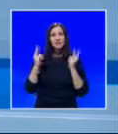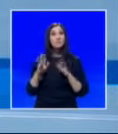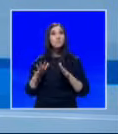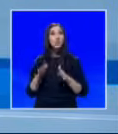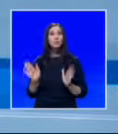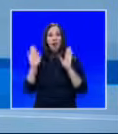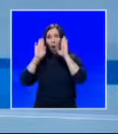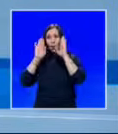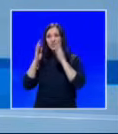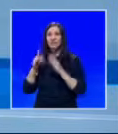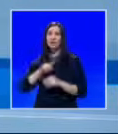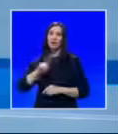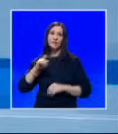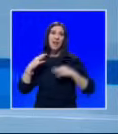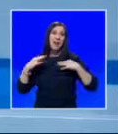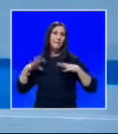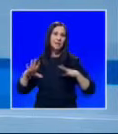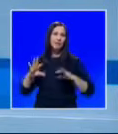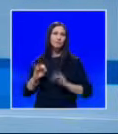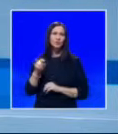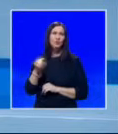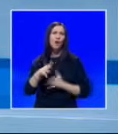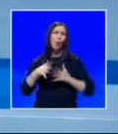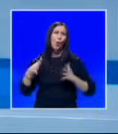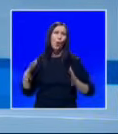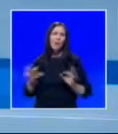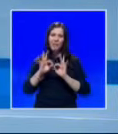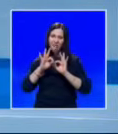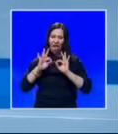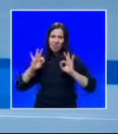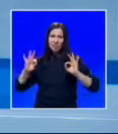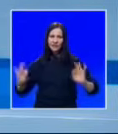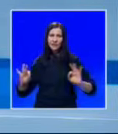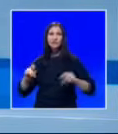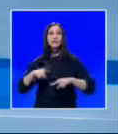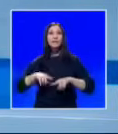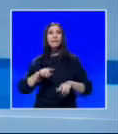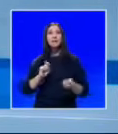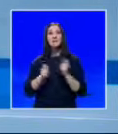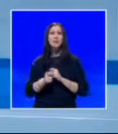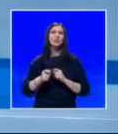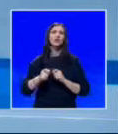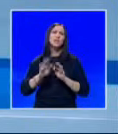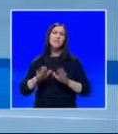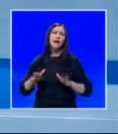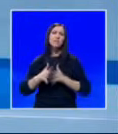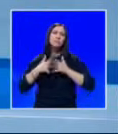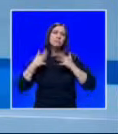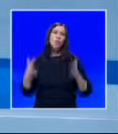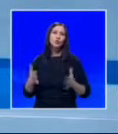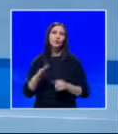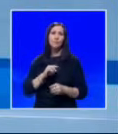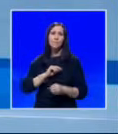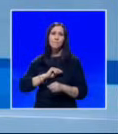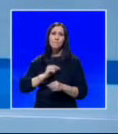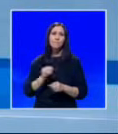е на консерваторите, а не на либералите. Тоест, това е голямата нишка. За съдебната реформа те ще ни разтакават още много. Ще